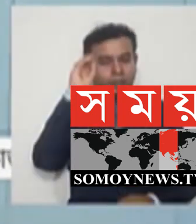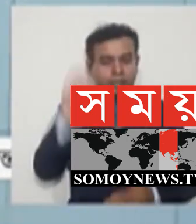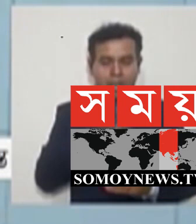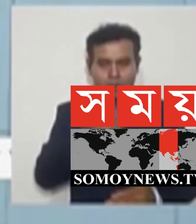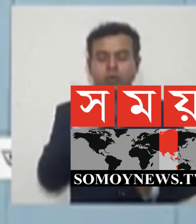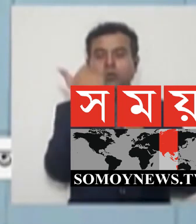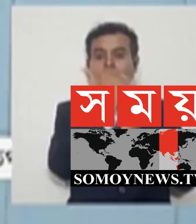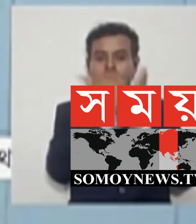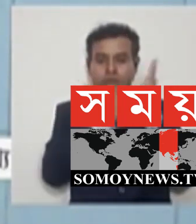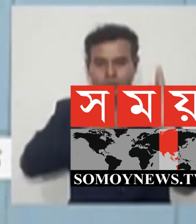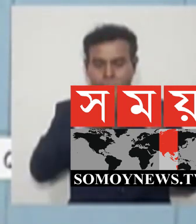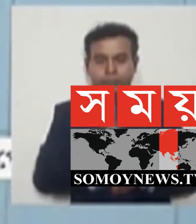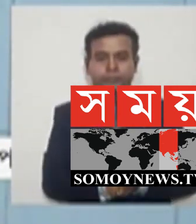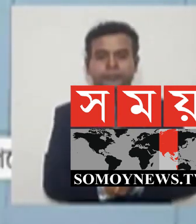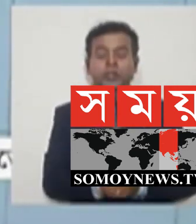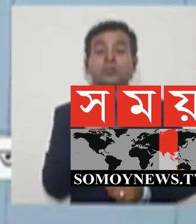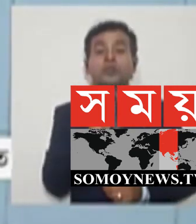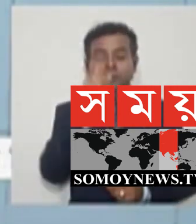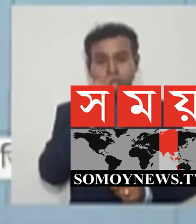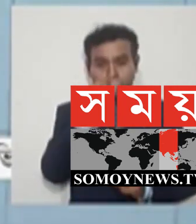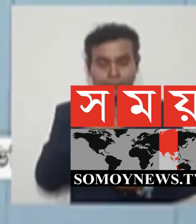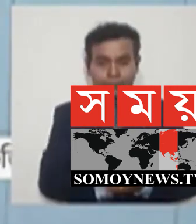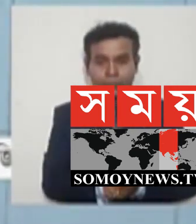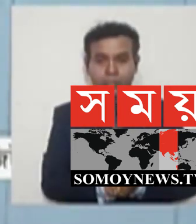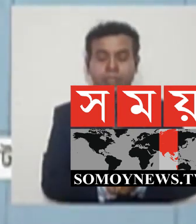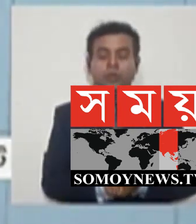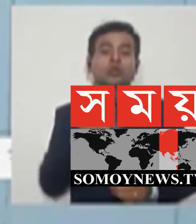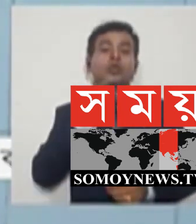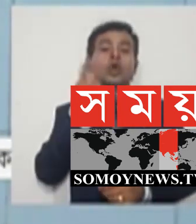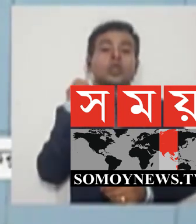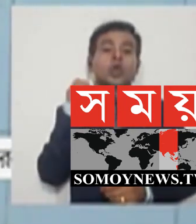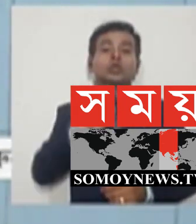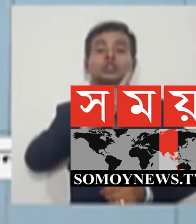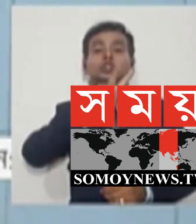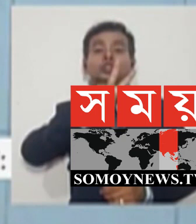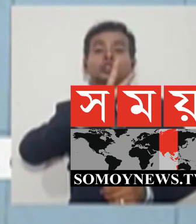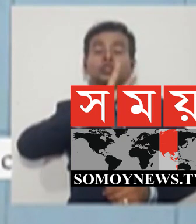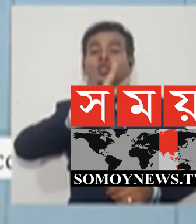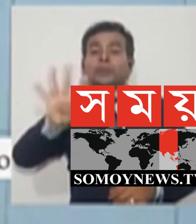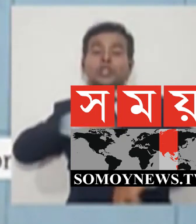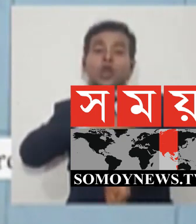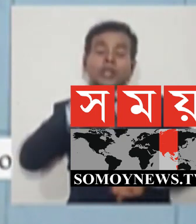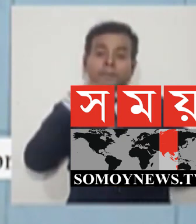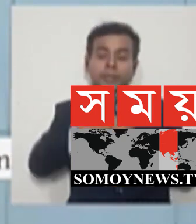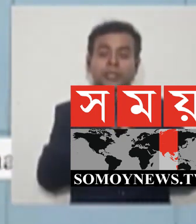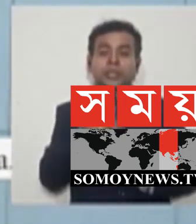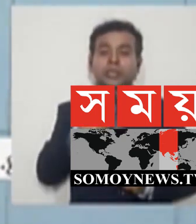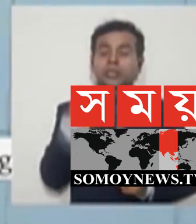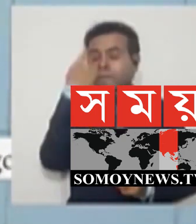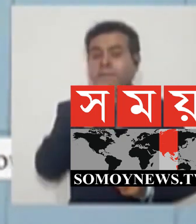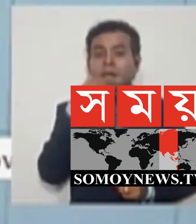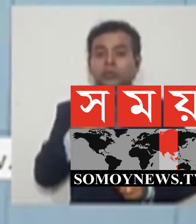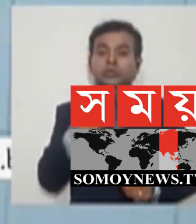প্রথমেই আমরা আসি আমাদের কতজন ব্যক্তি গত 24 ঘন্টা আইসোলেশনে আছেন এবং ছাড় পেয়েছেন।